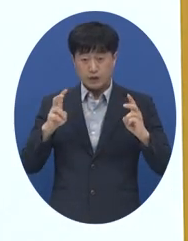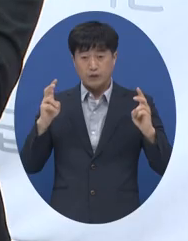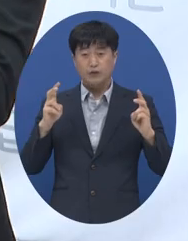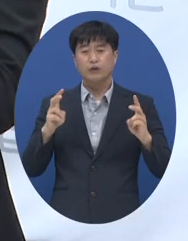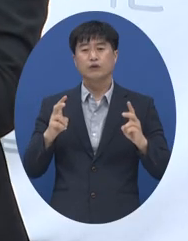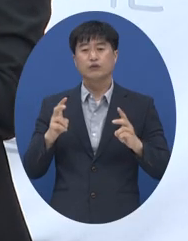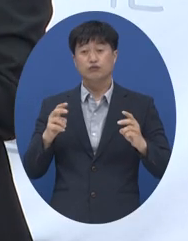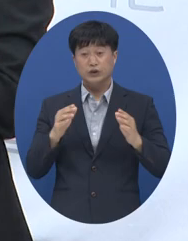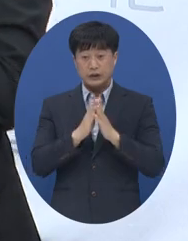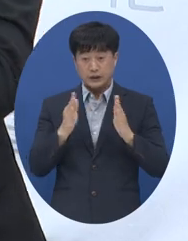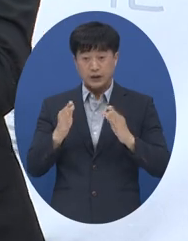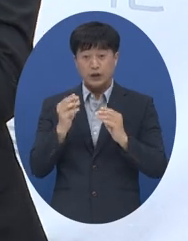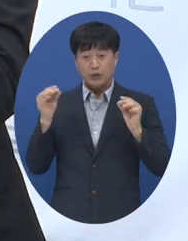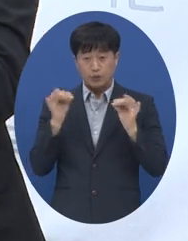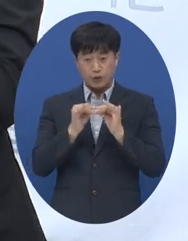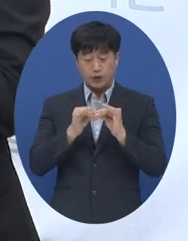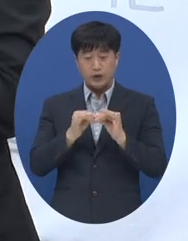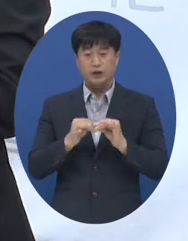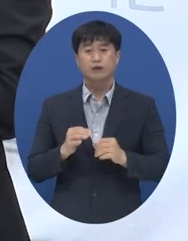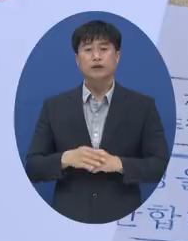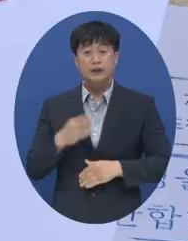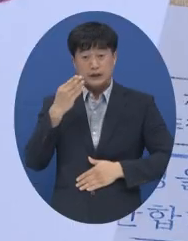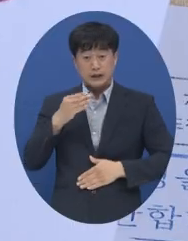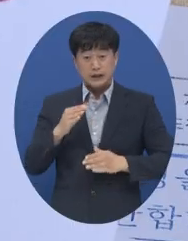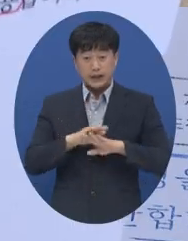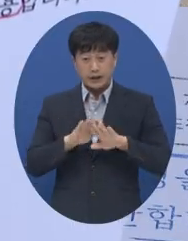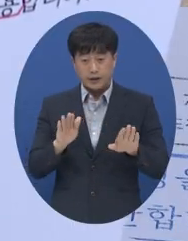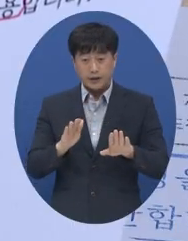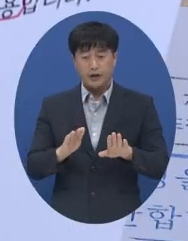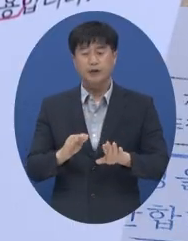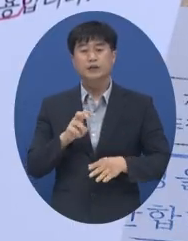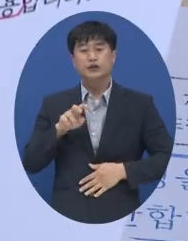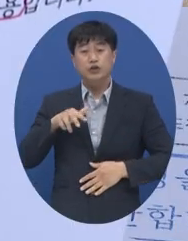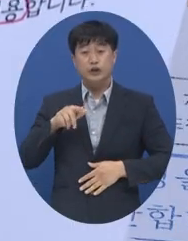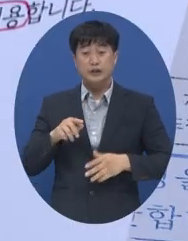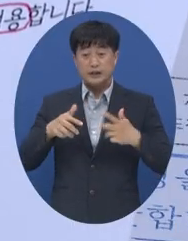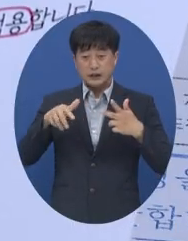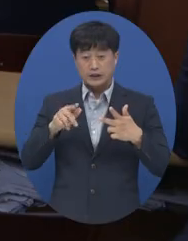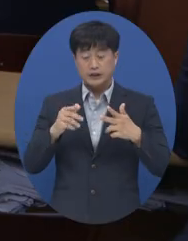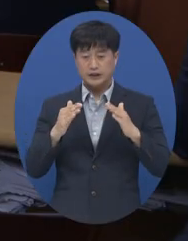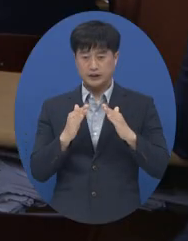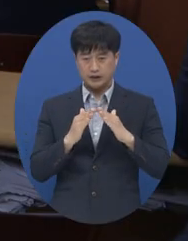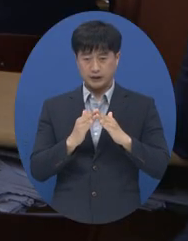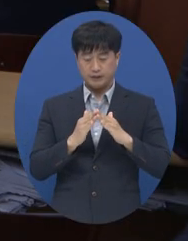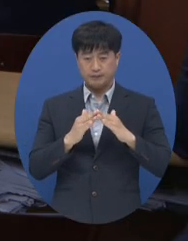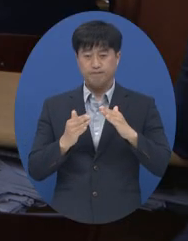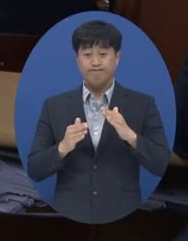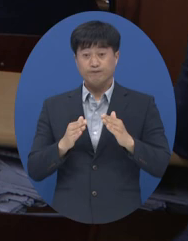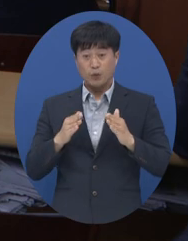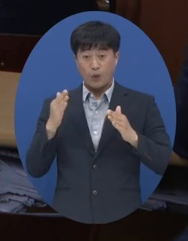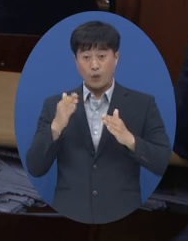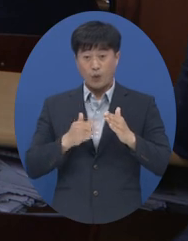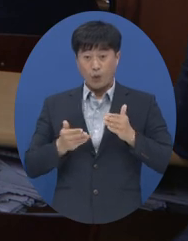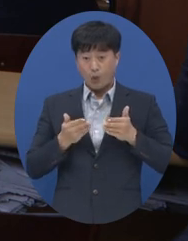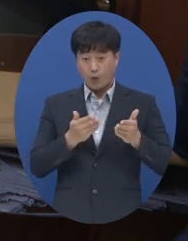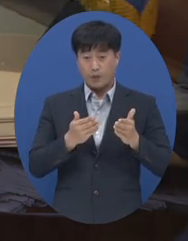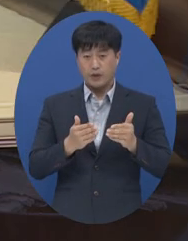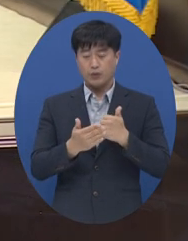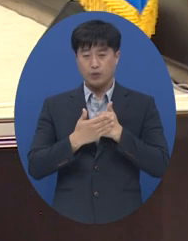동의안입니다. 문안이 처리되면 민선 7기 경기도형 주택 공급을 실현하는데 탄력을 받을 전망입니다.